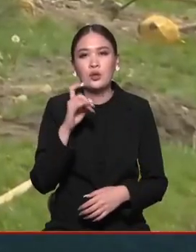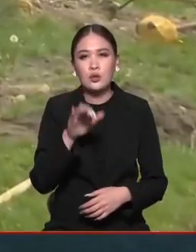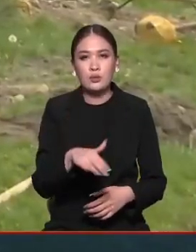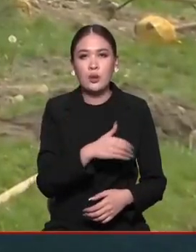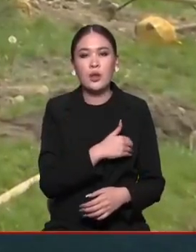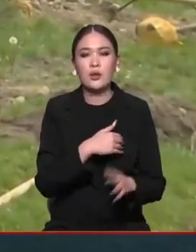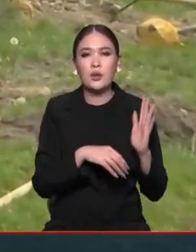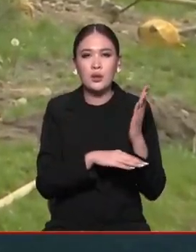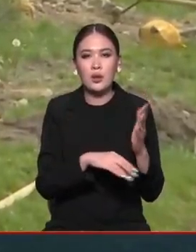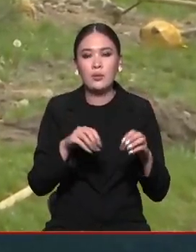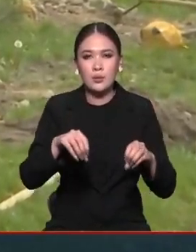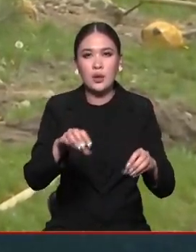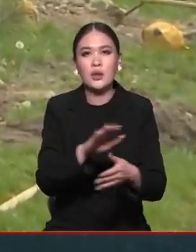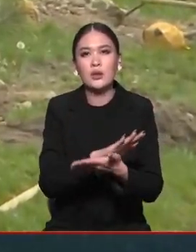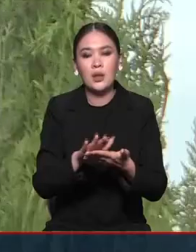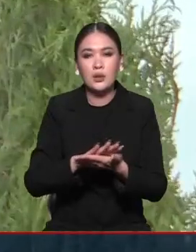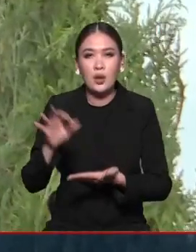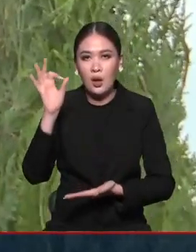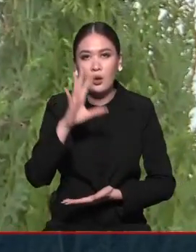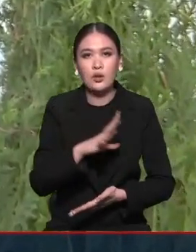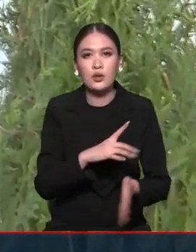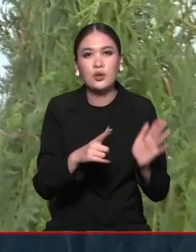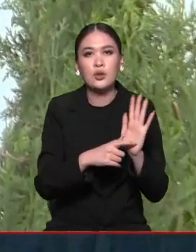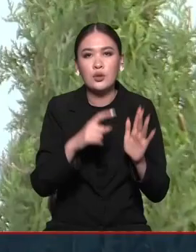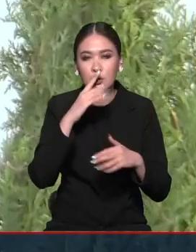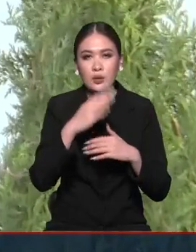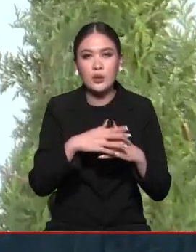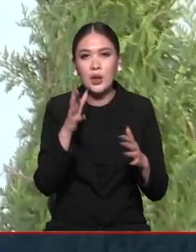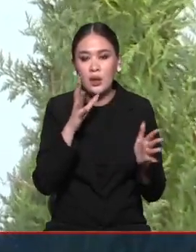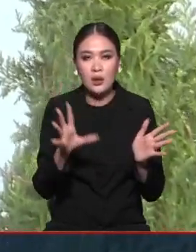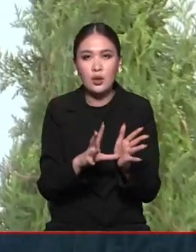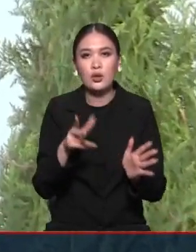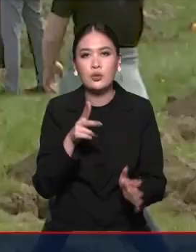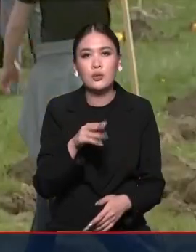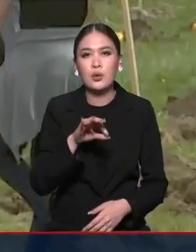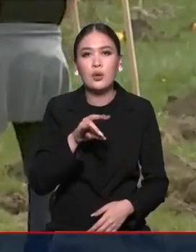жоспарланып отыр. Айта кетейік, тазалық шарасына 700-дей техника жұмылдырылып, 3